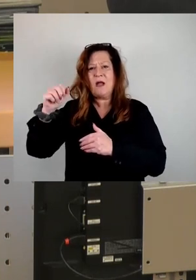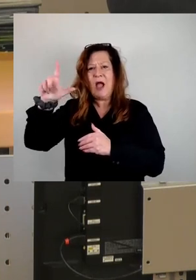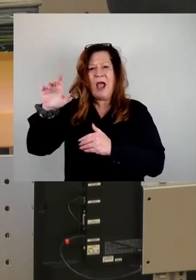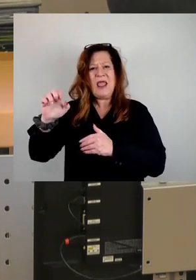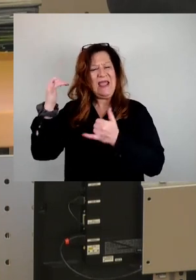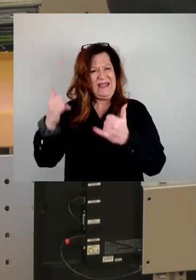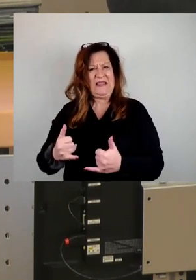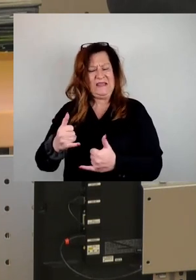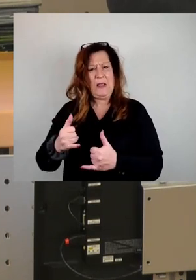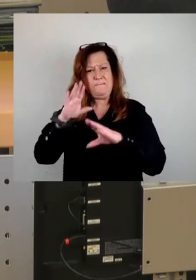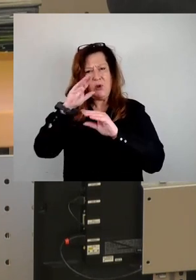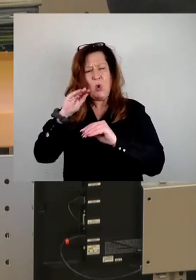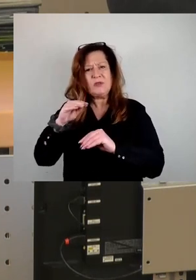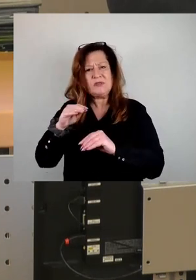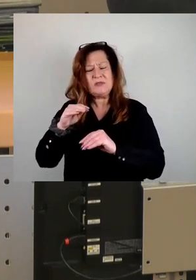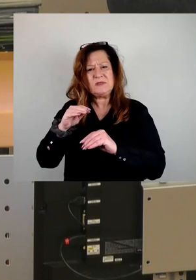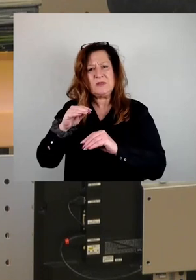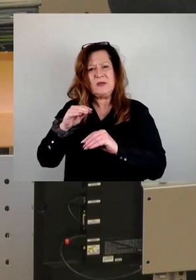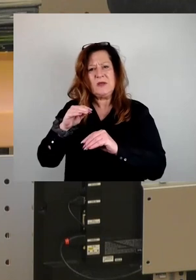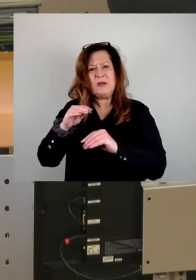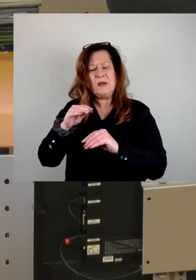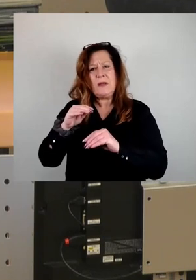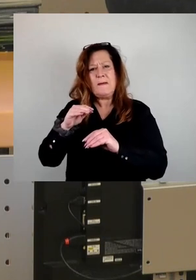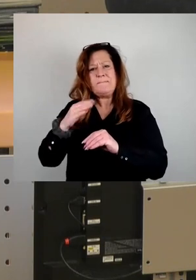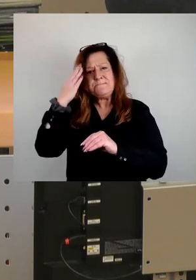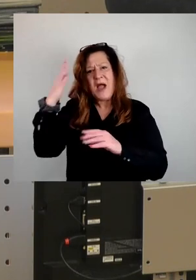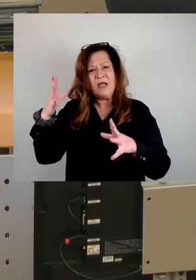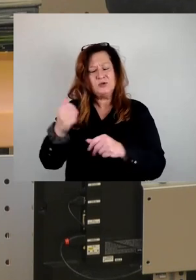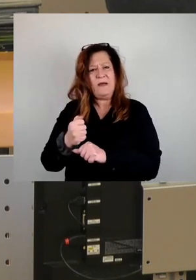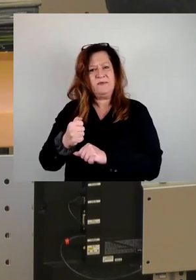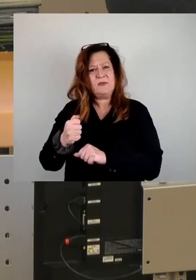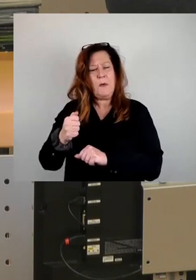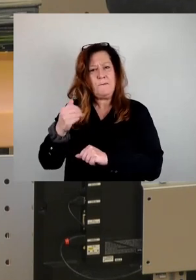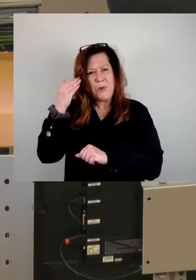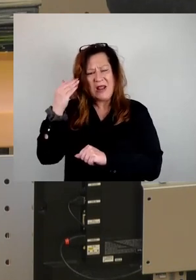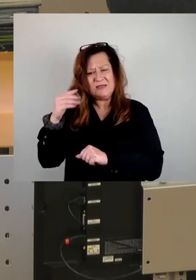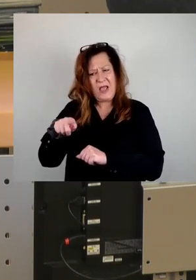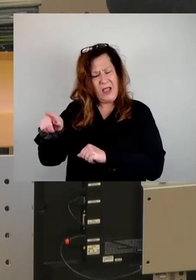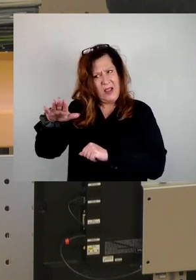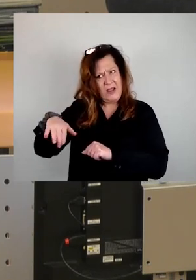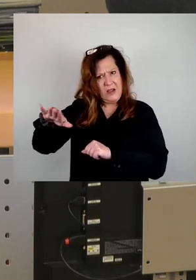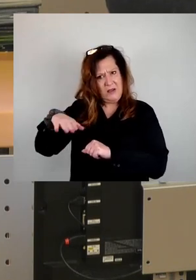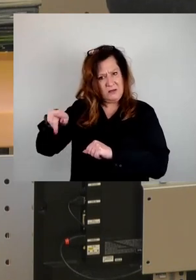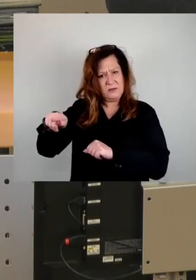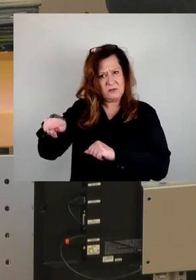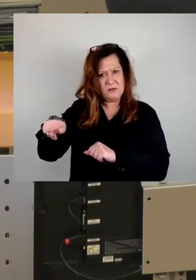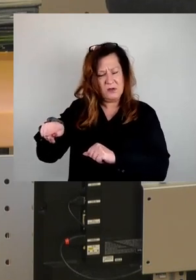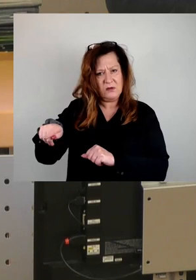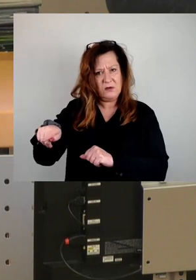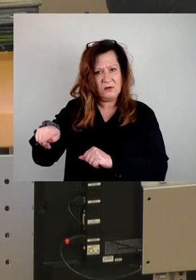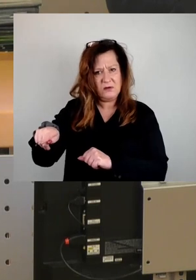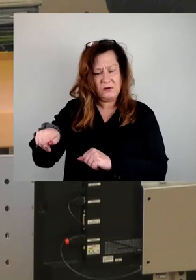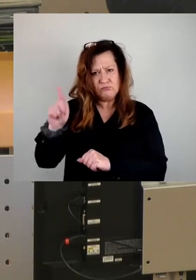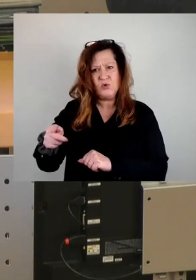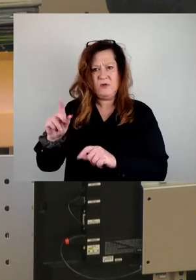kennt, der weiß, das wird von der Bereitschaftspolizei nicht genutzt, das gehört nur zu dem Gelände. Und ich sage es mal ganz, ganz offen,